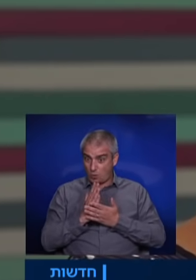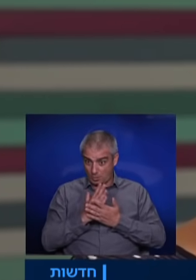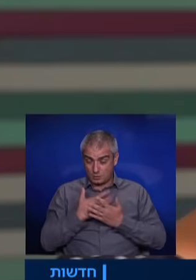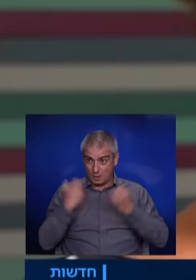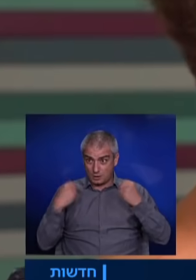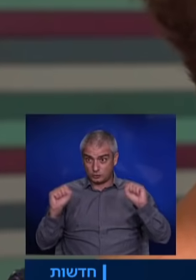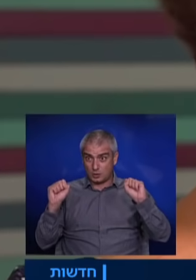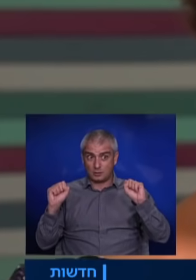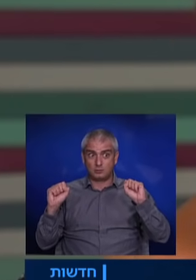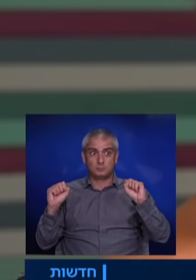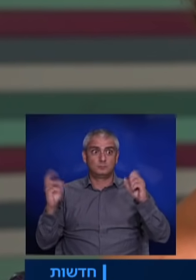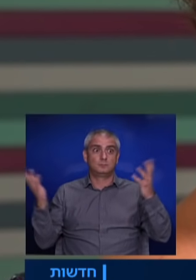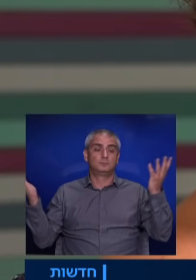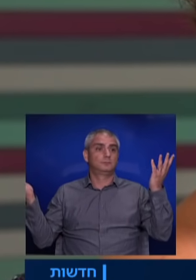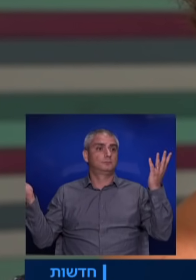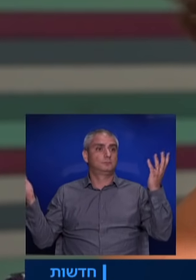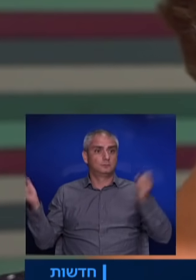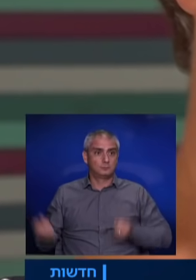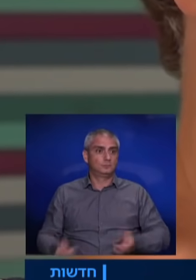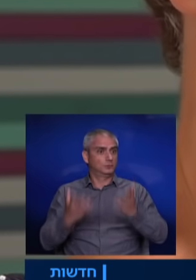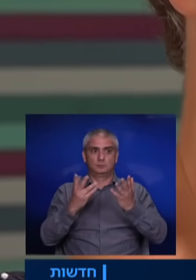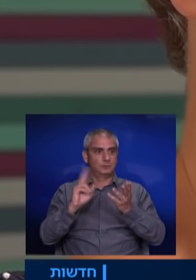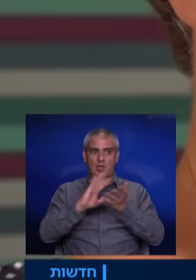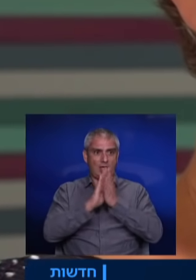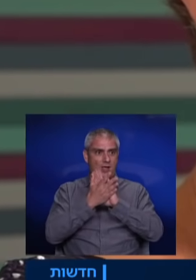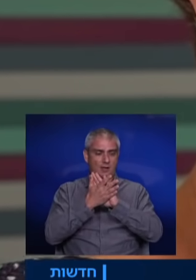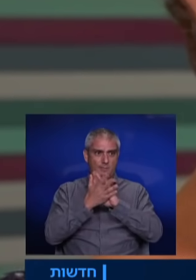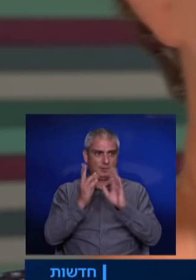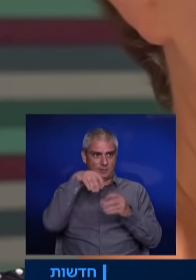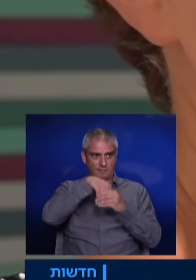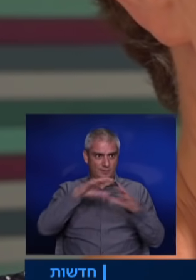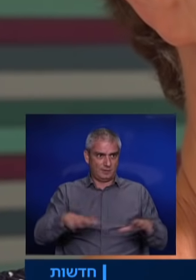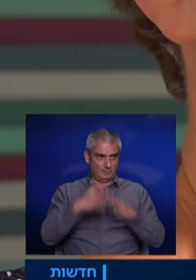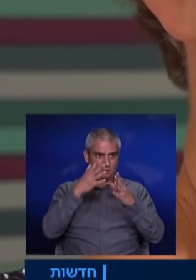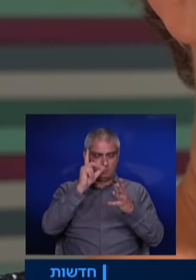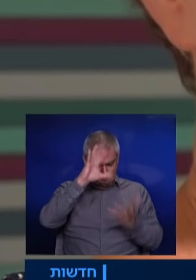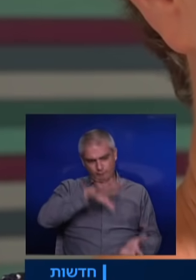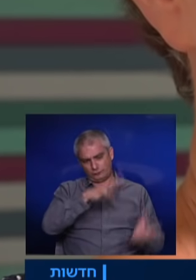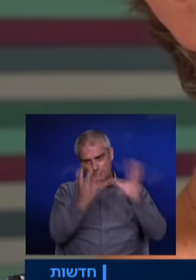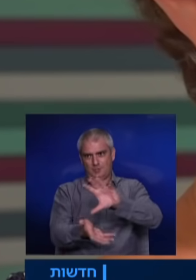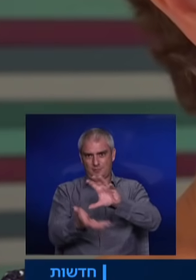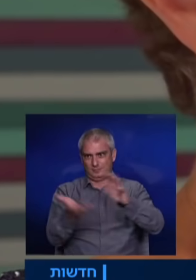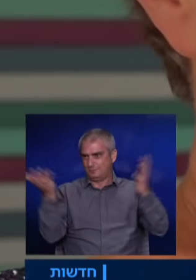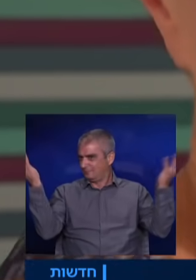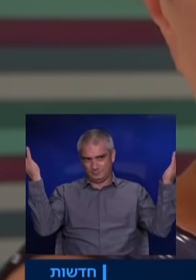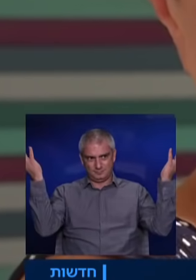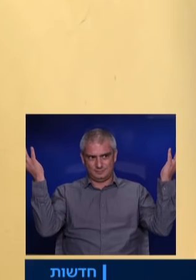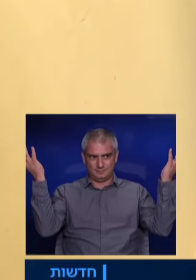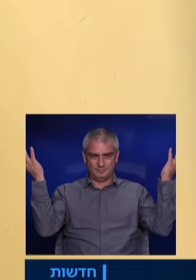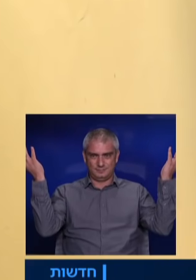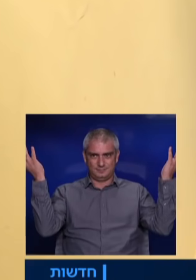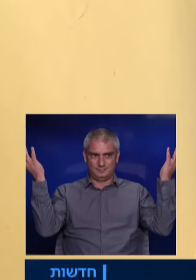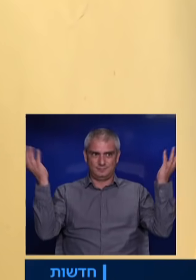בשלה לשחרר, אני אשחרר. זה לא בלתי הפיך, הטרריום. הוא